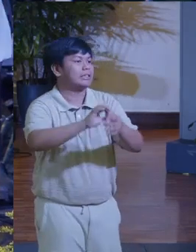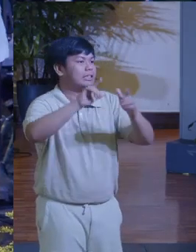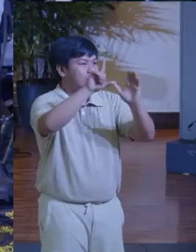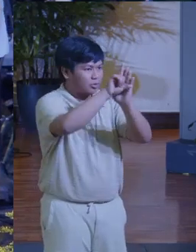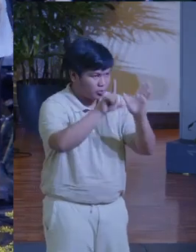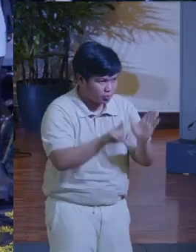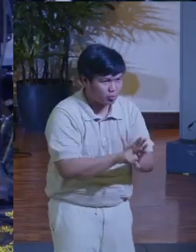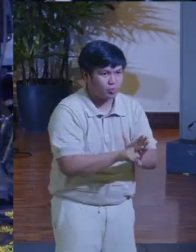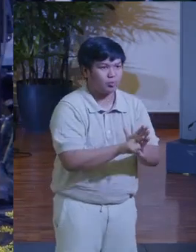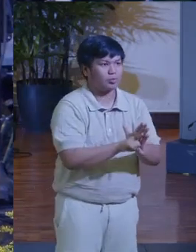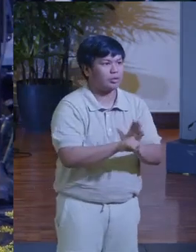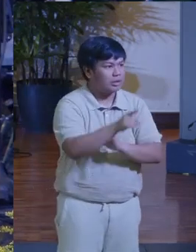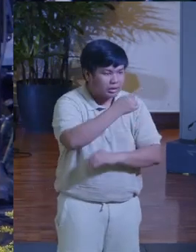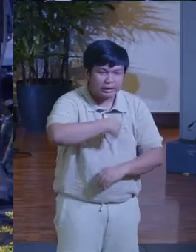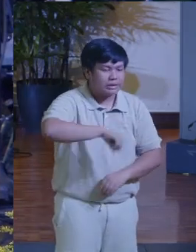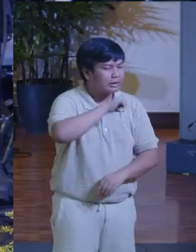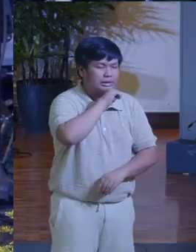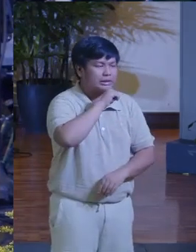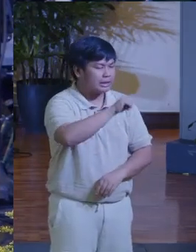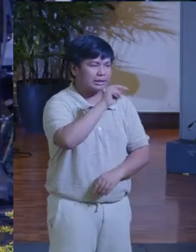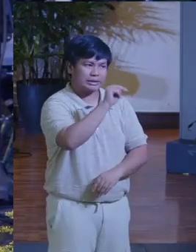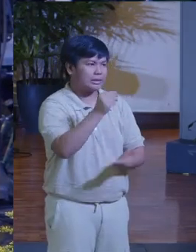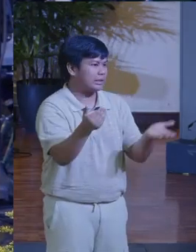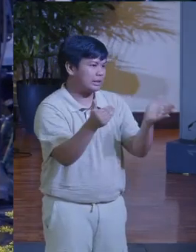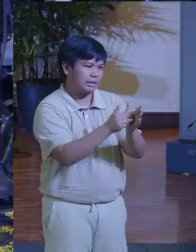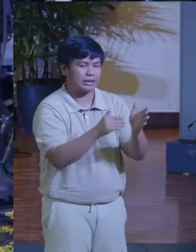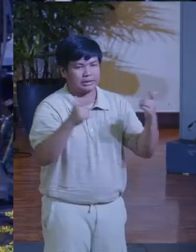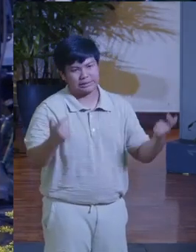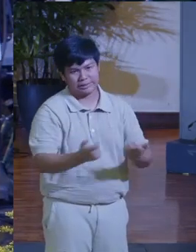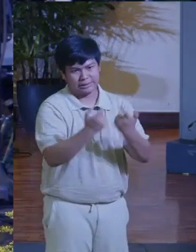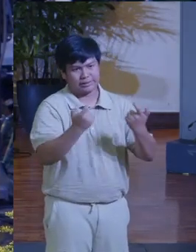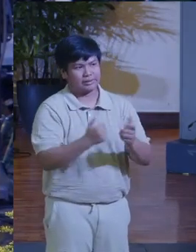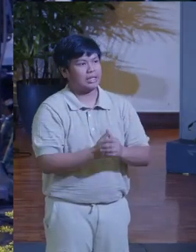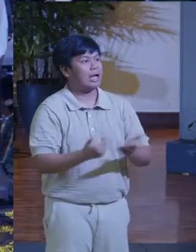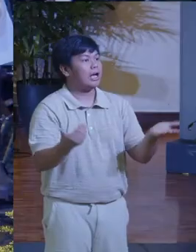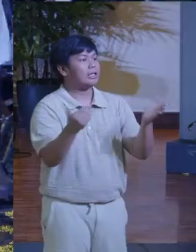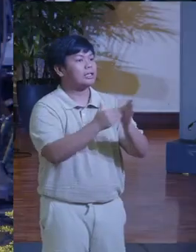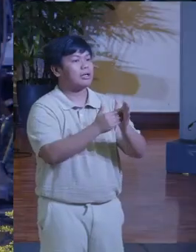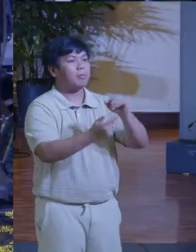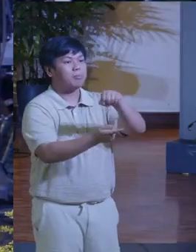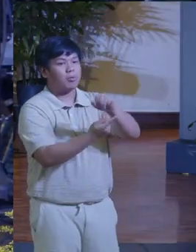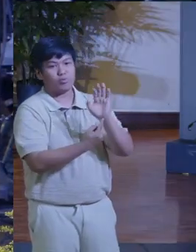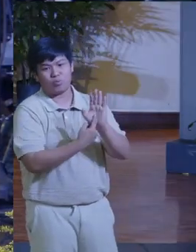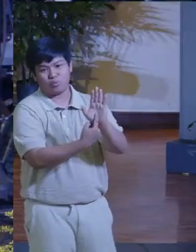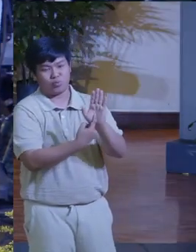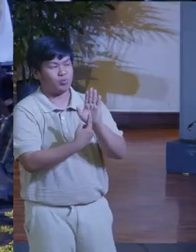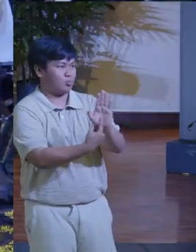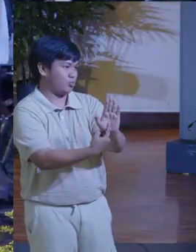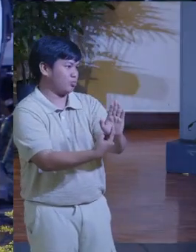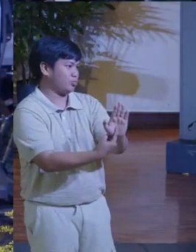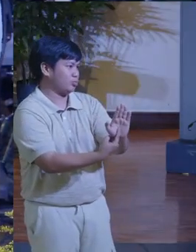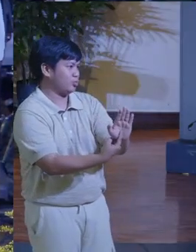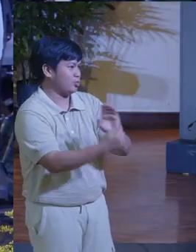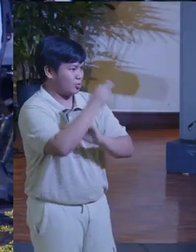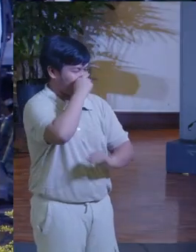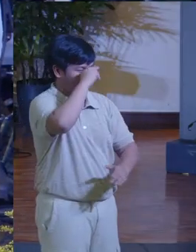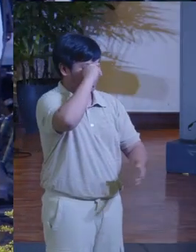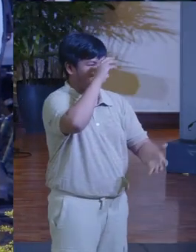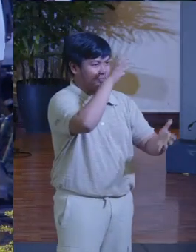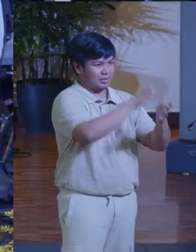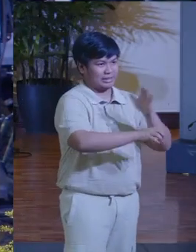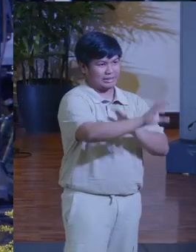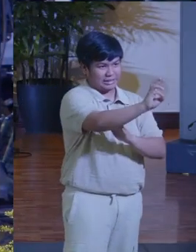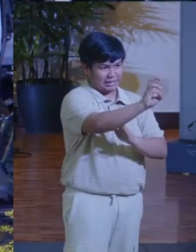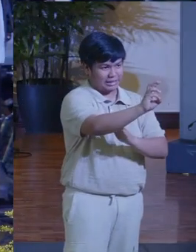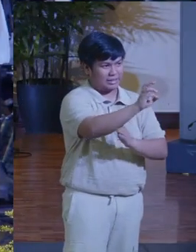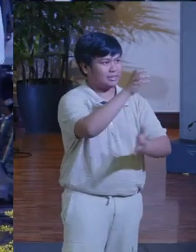By no means. Certainly not. Paulit-ulit siya sa verse 17, sa Romans 6, sa